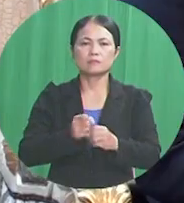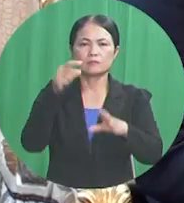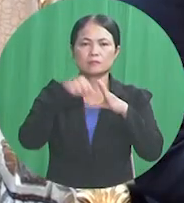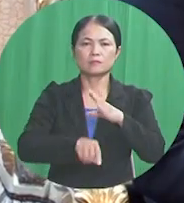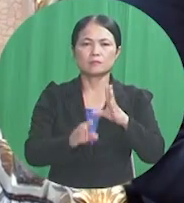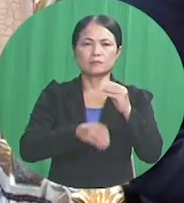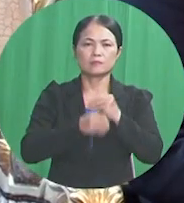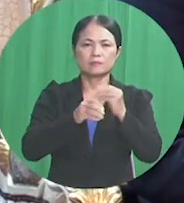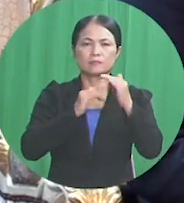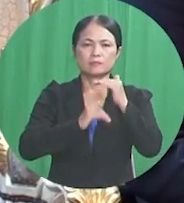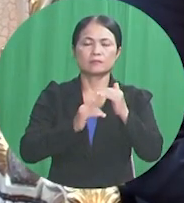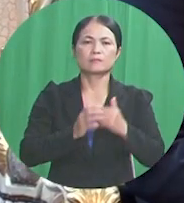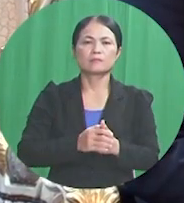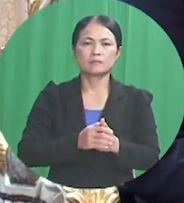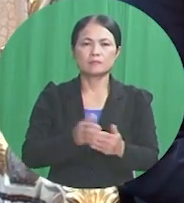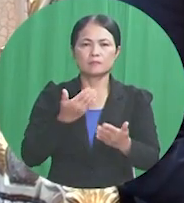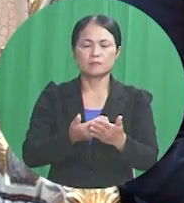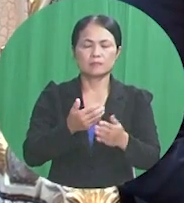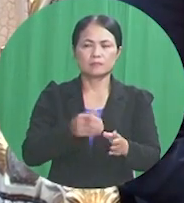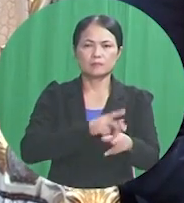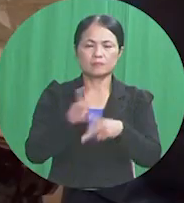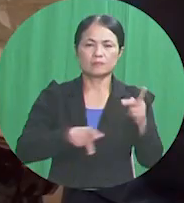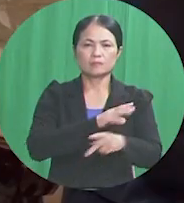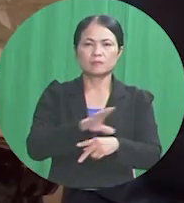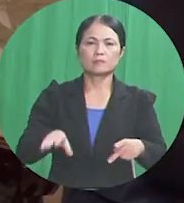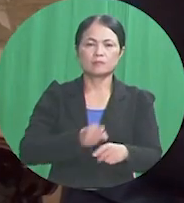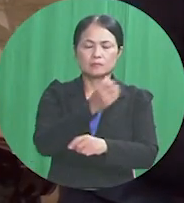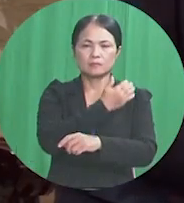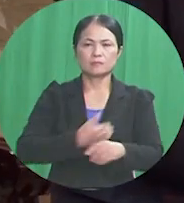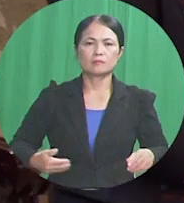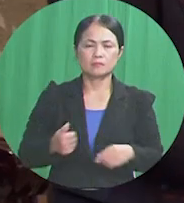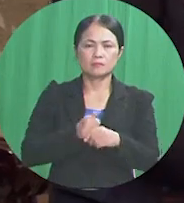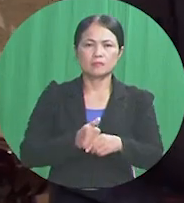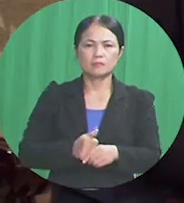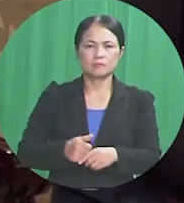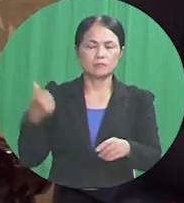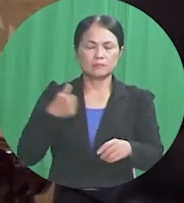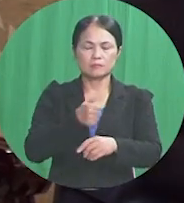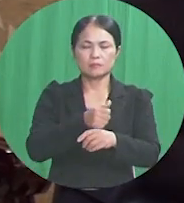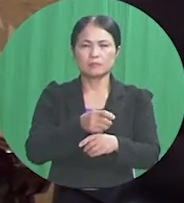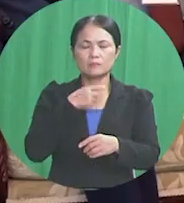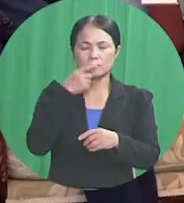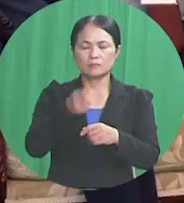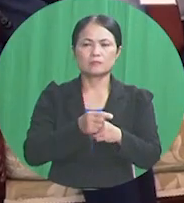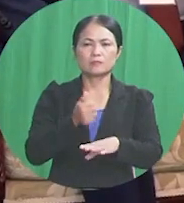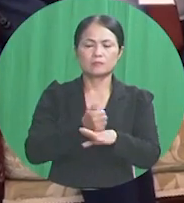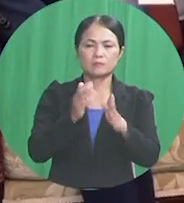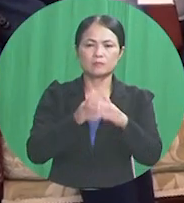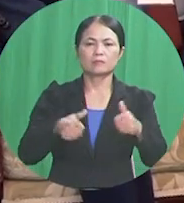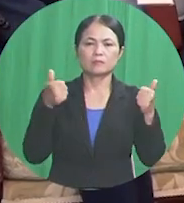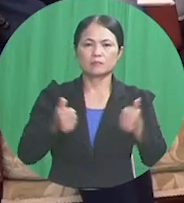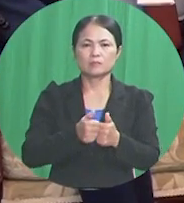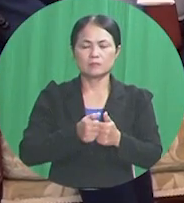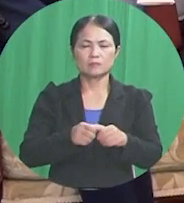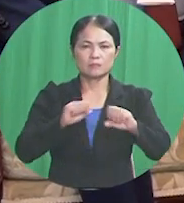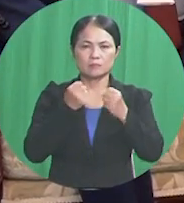งไทยบุกกำลังติดขนงเนียมประชาชนกัมพูชีสำแดงประเทศรัฐสภีส้มทลายอำนาจกุลดอจิเรจิเรจมพู